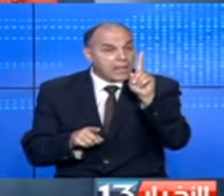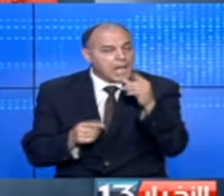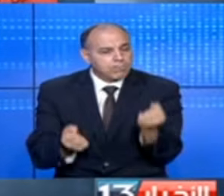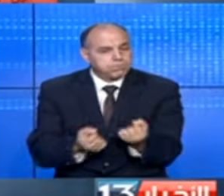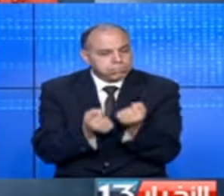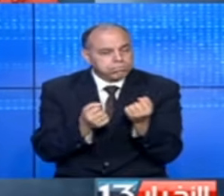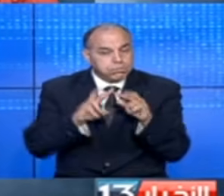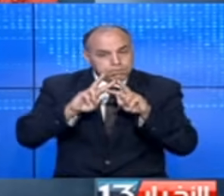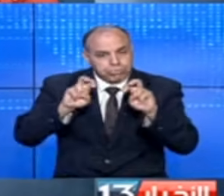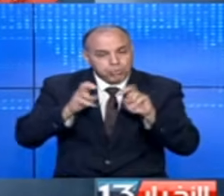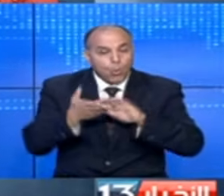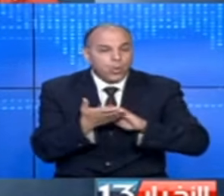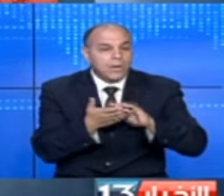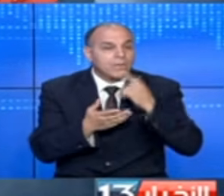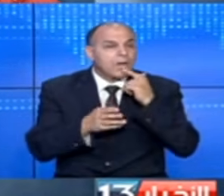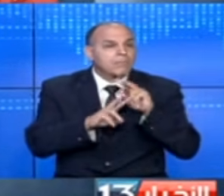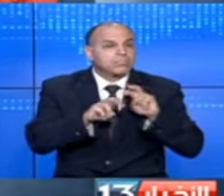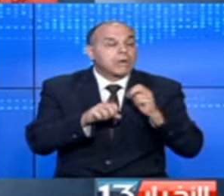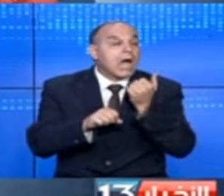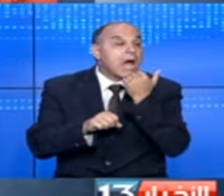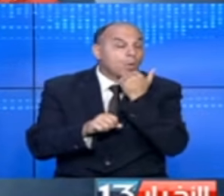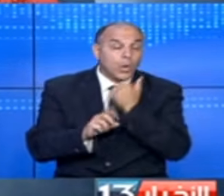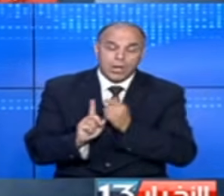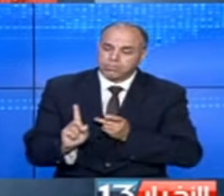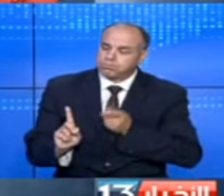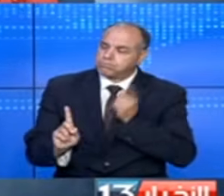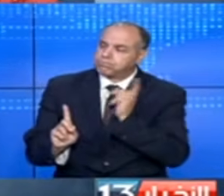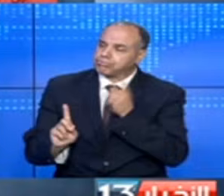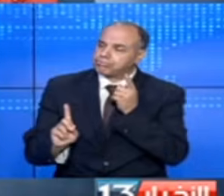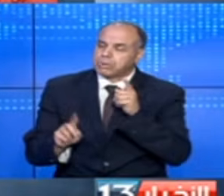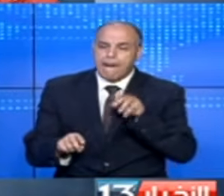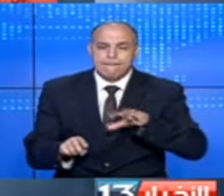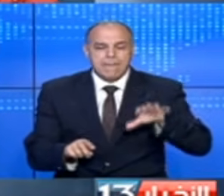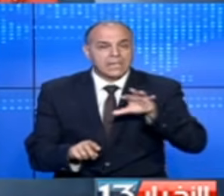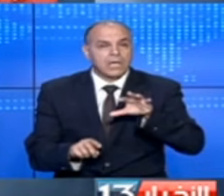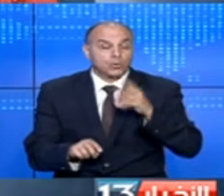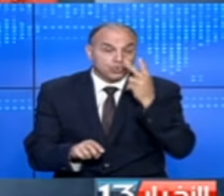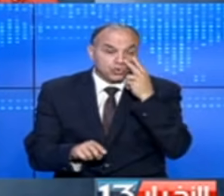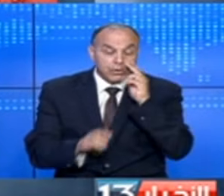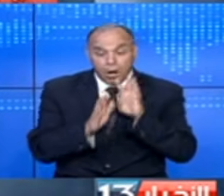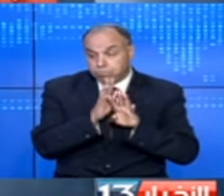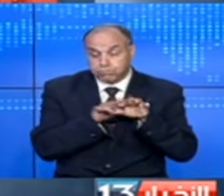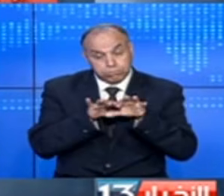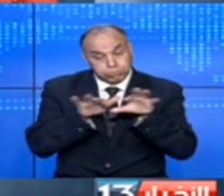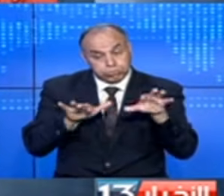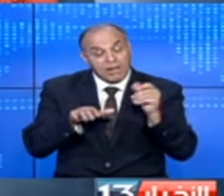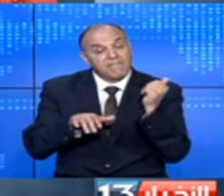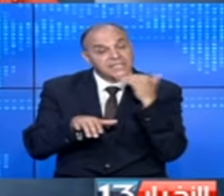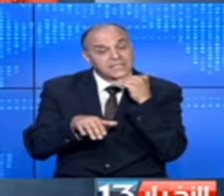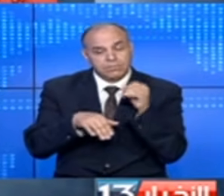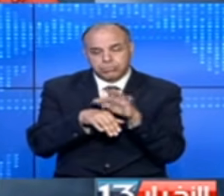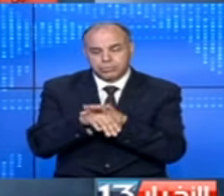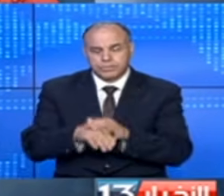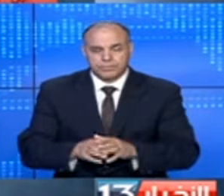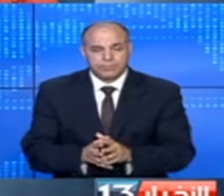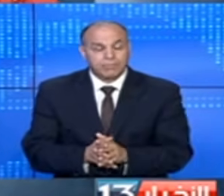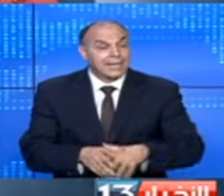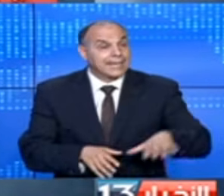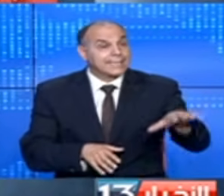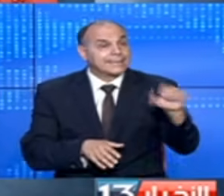حملة التقصي الميداني وتقصي المخالطين خاصة في المناطق التي تشهد انتشارا سريعا للوباء.